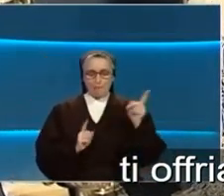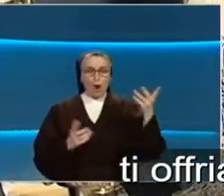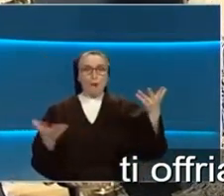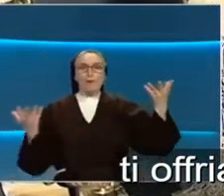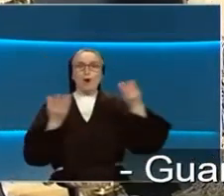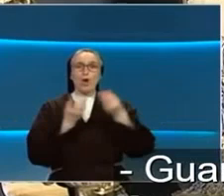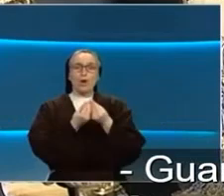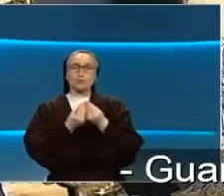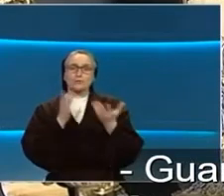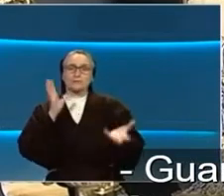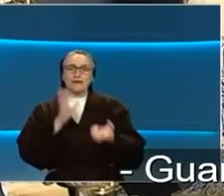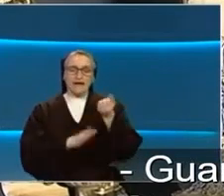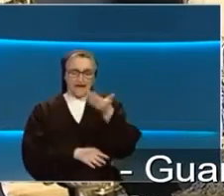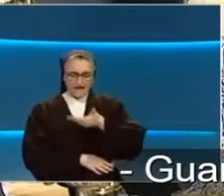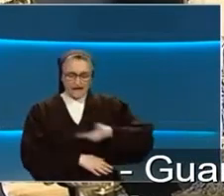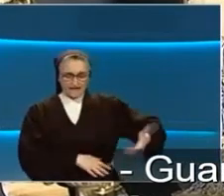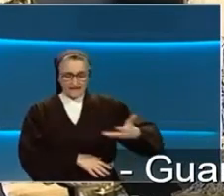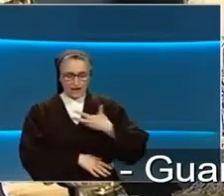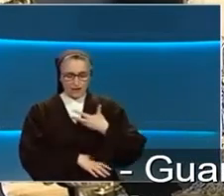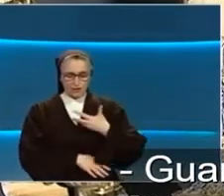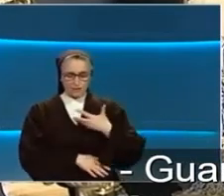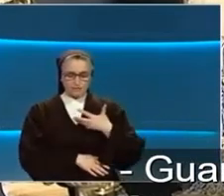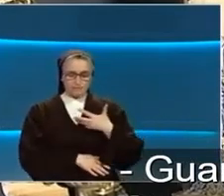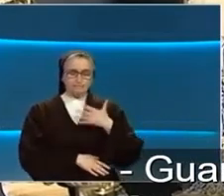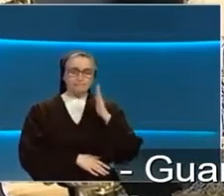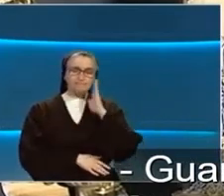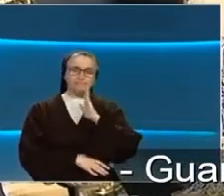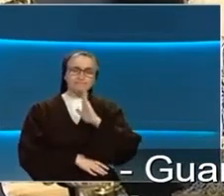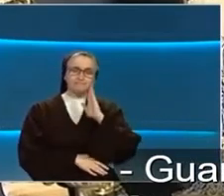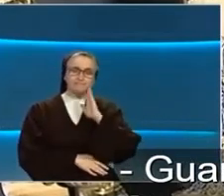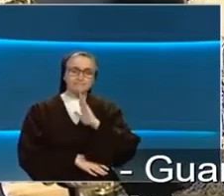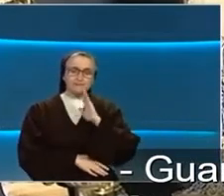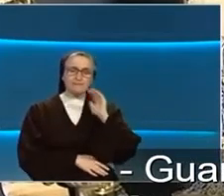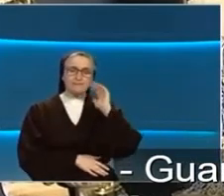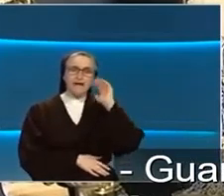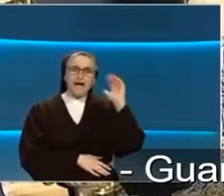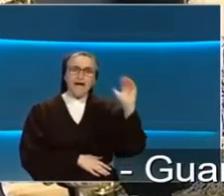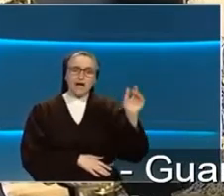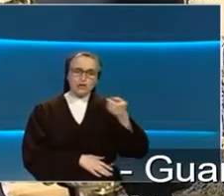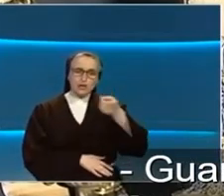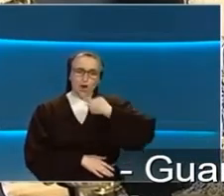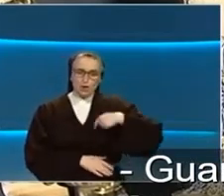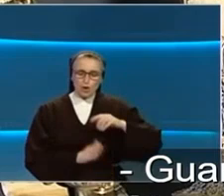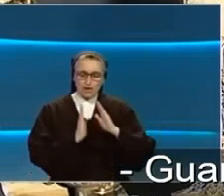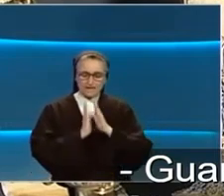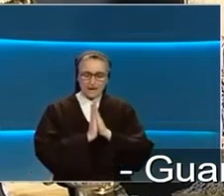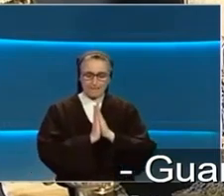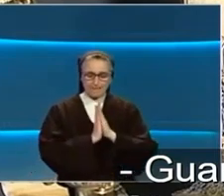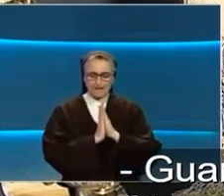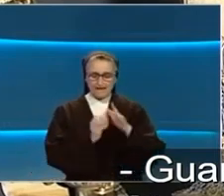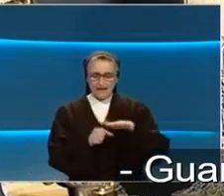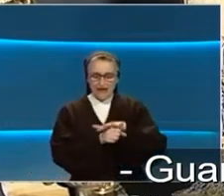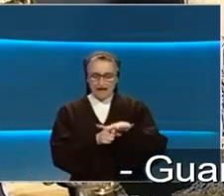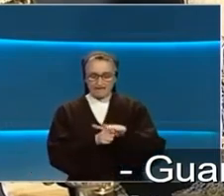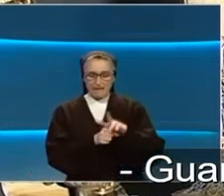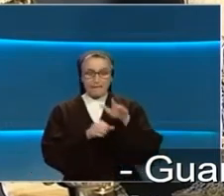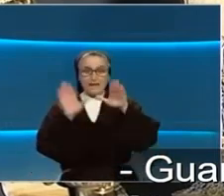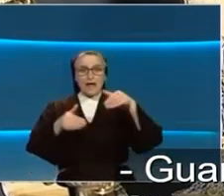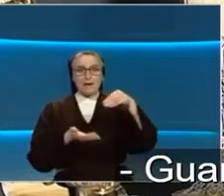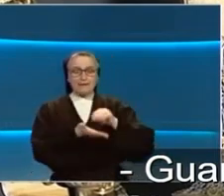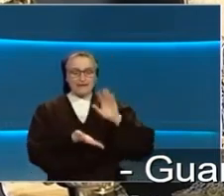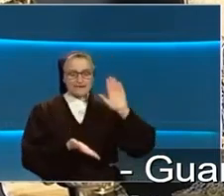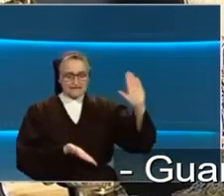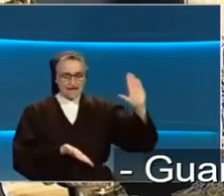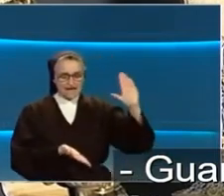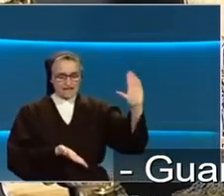voluisti immolazione placari, concede, ut qui corpore et sanguine fili tui reficimur,